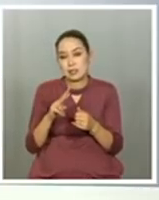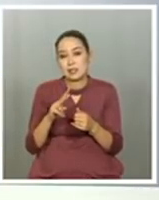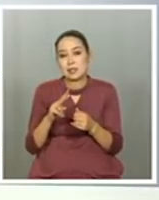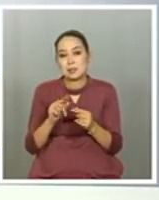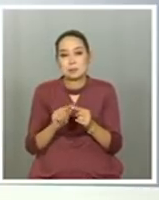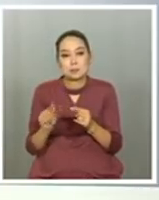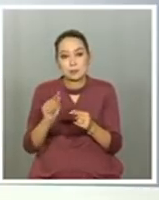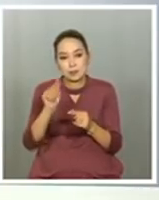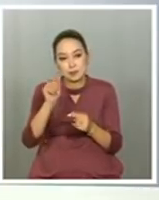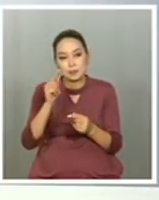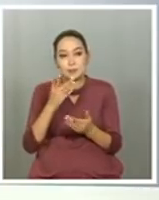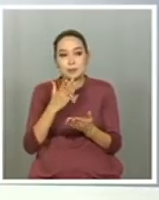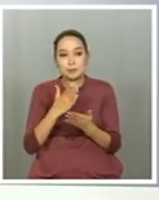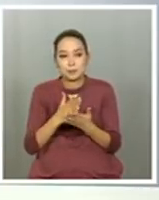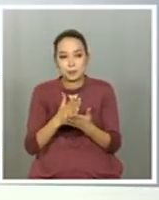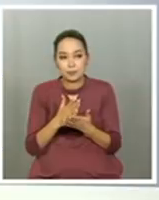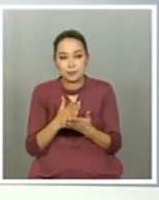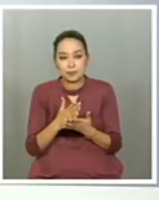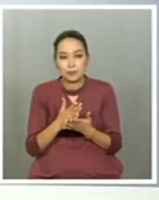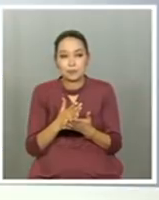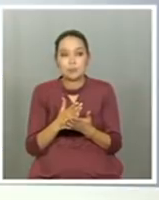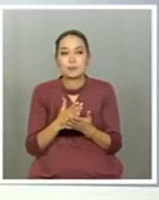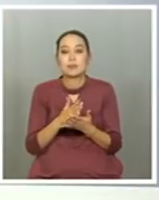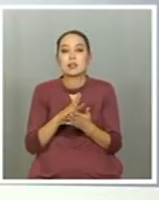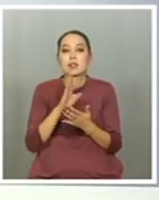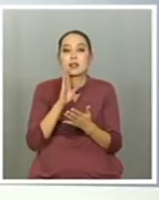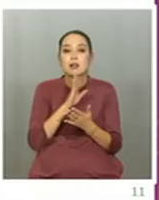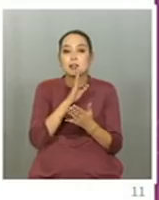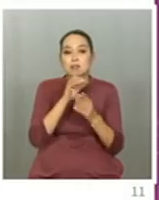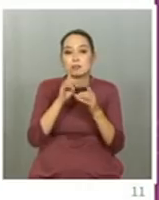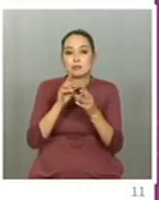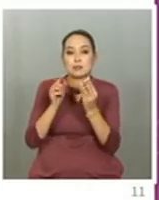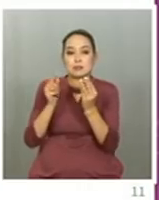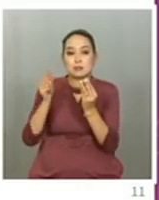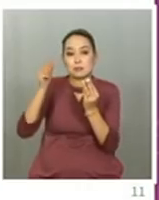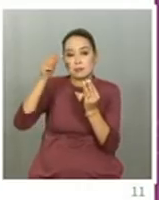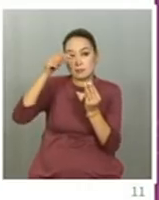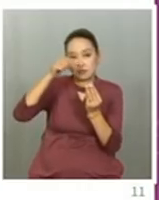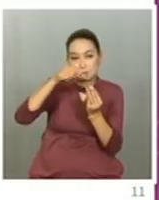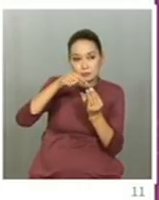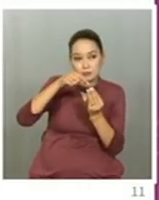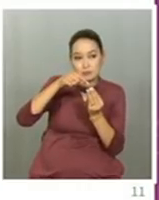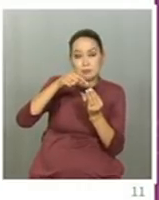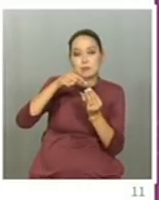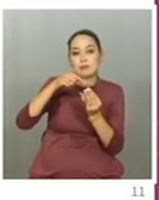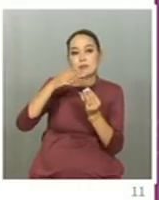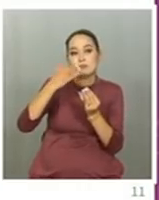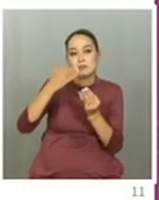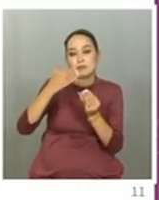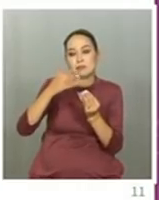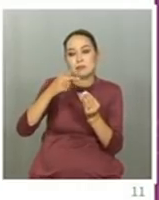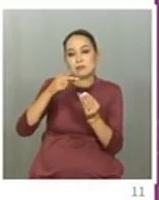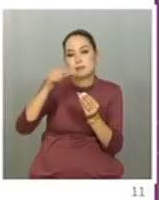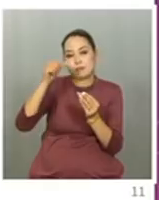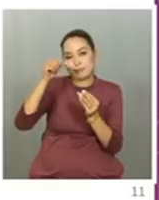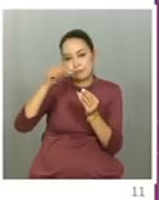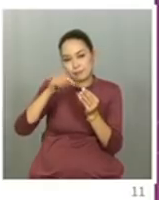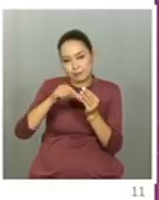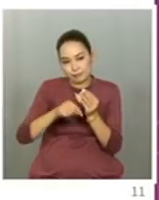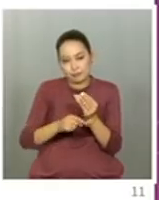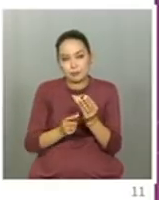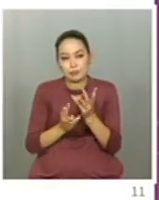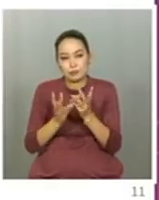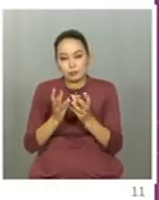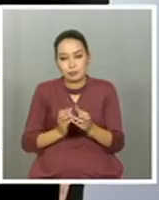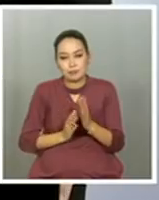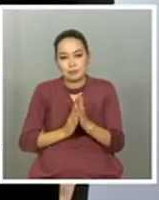орналасады. Ол аналықтың аузына түсіп, тозаңдану процесінде қосарлы ұрықтану кезеңі